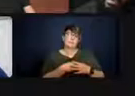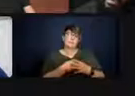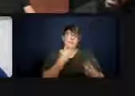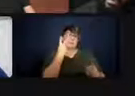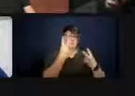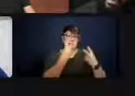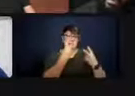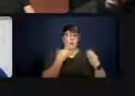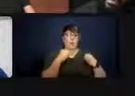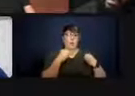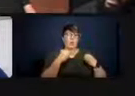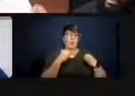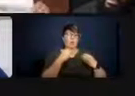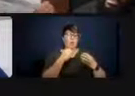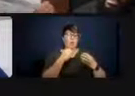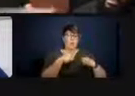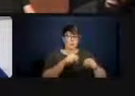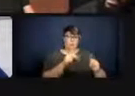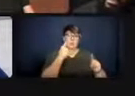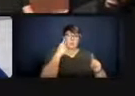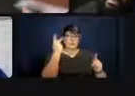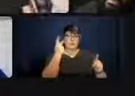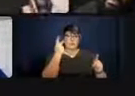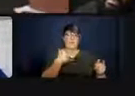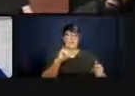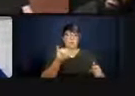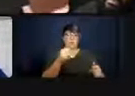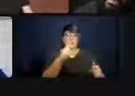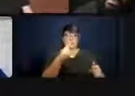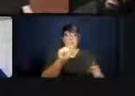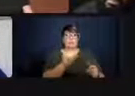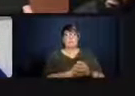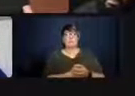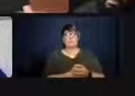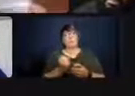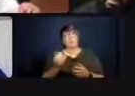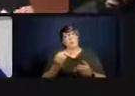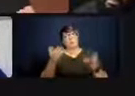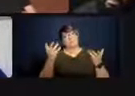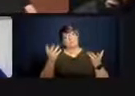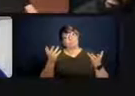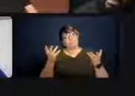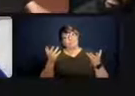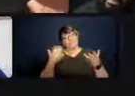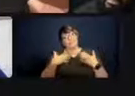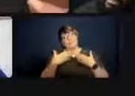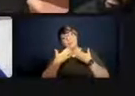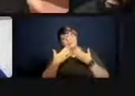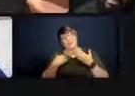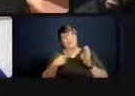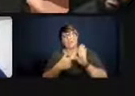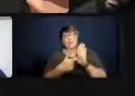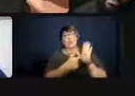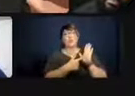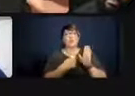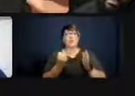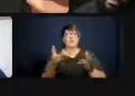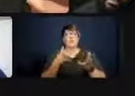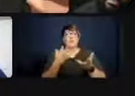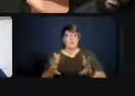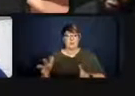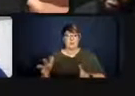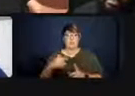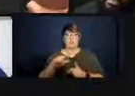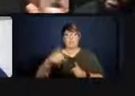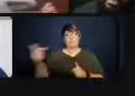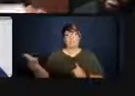توفر فرص مختلفة بالنسبة للطلبة وأيضا للمعلمين. فإذا أود أن أنتهي هنا، ولكن قبل